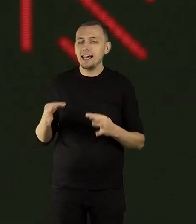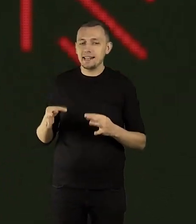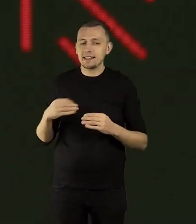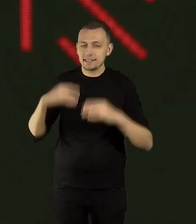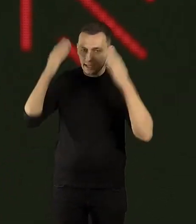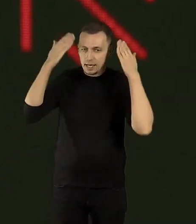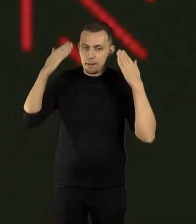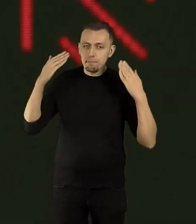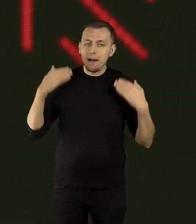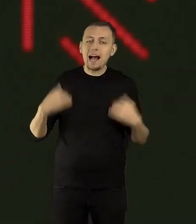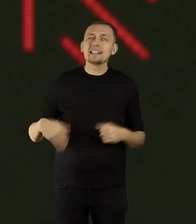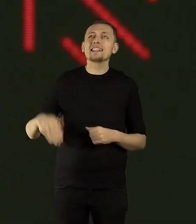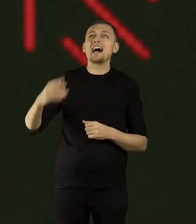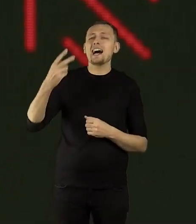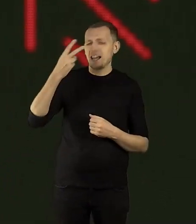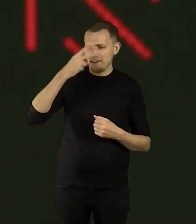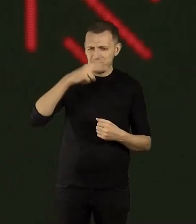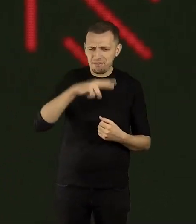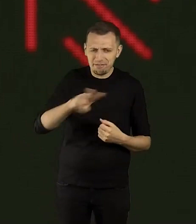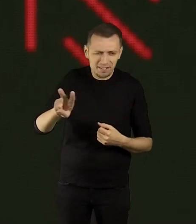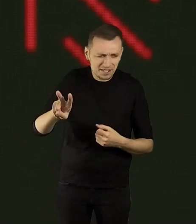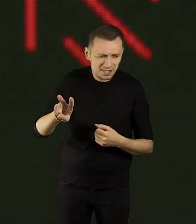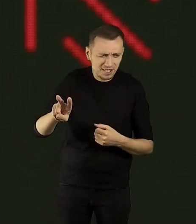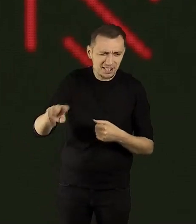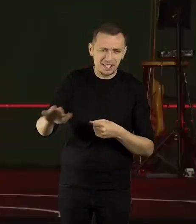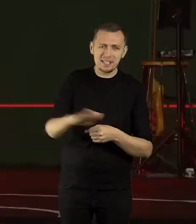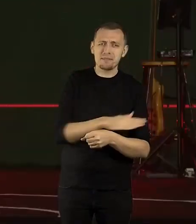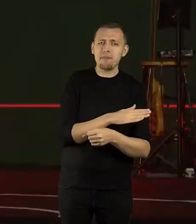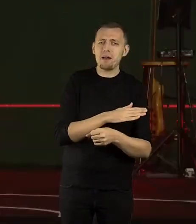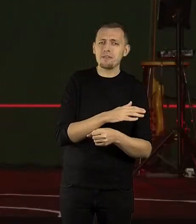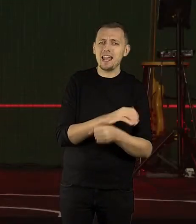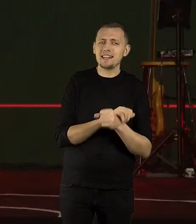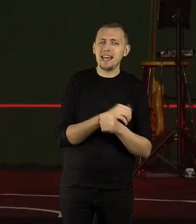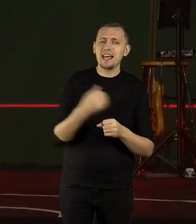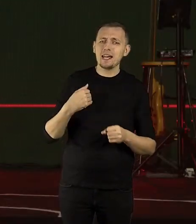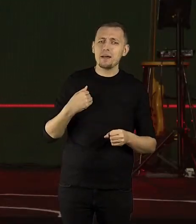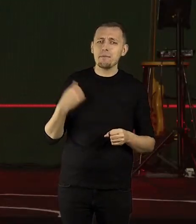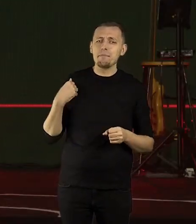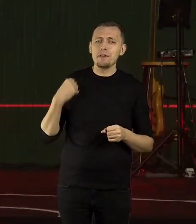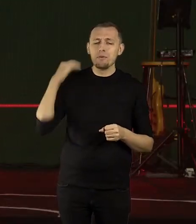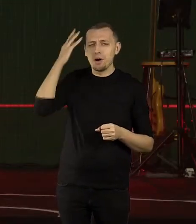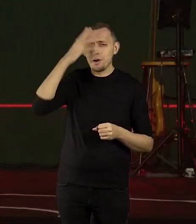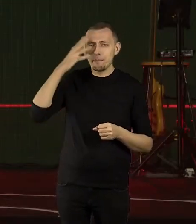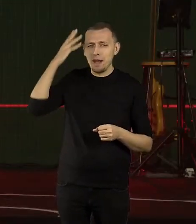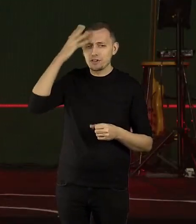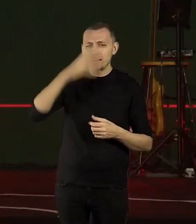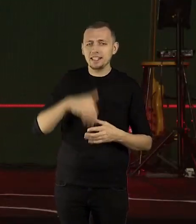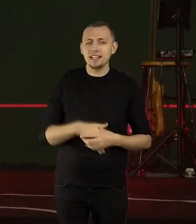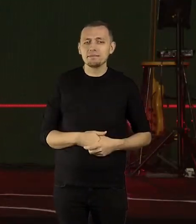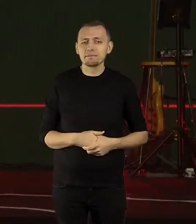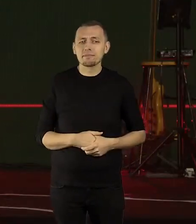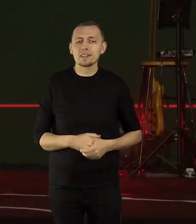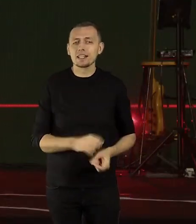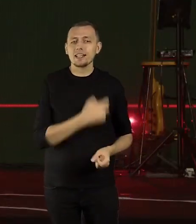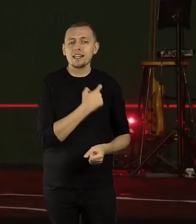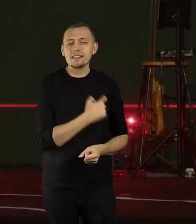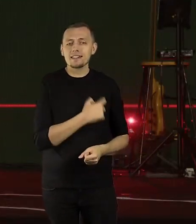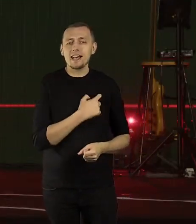tego, o czym tylko marzyli jej przodkowie. Jej serce jest tak pełne, że nie może się